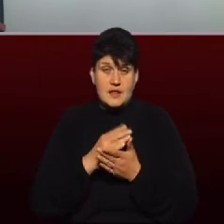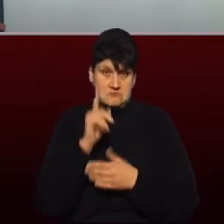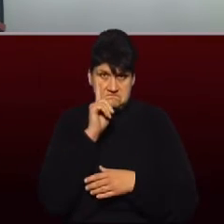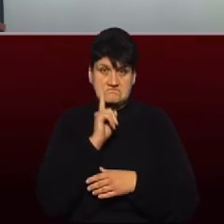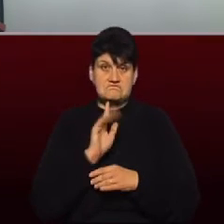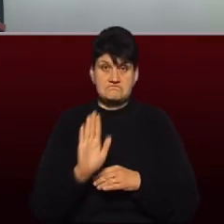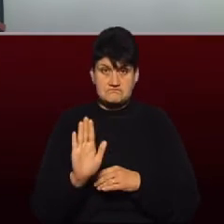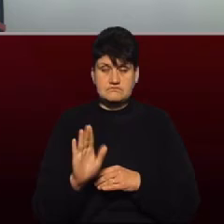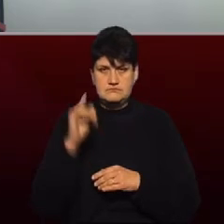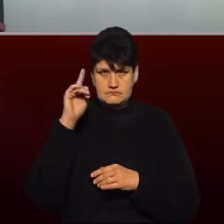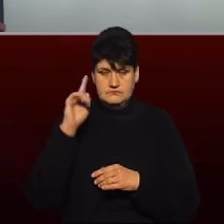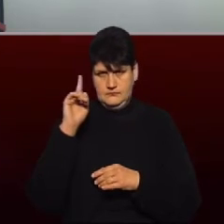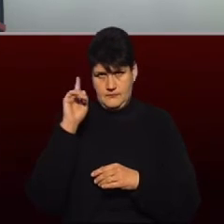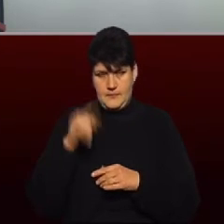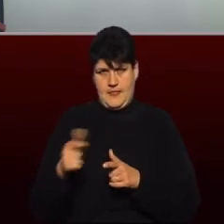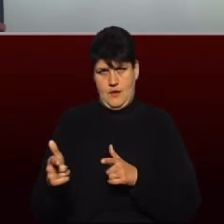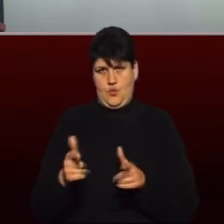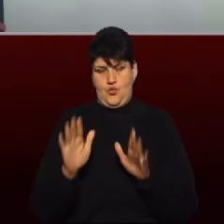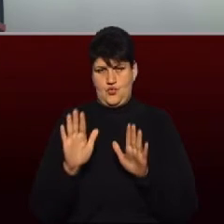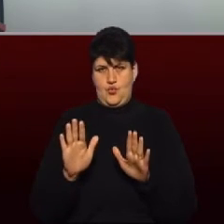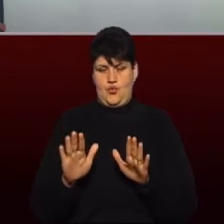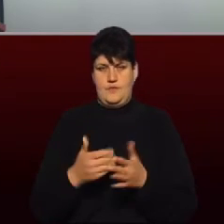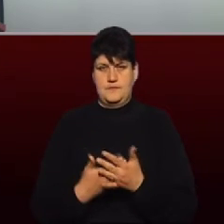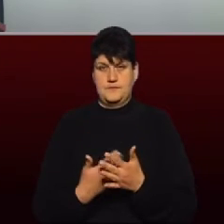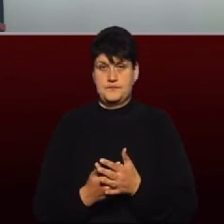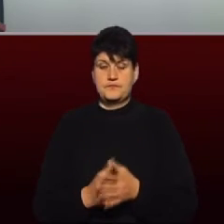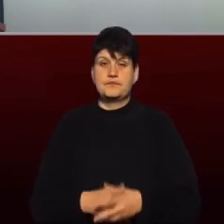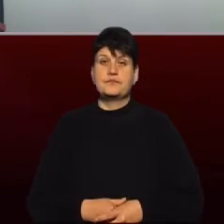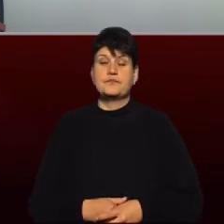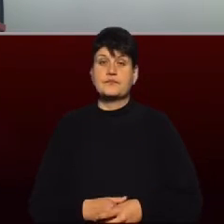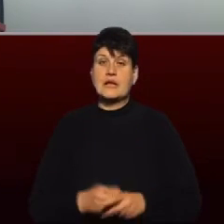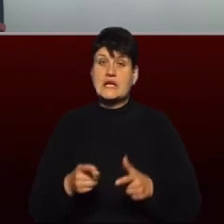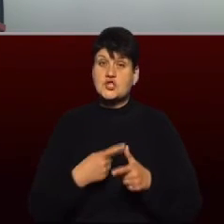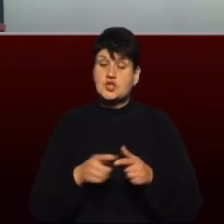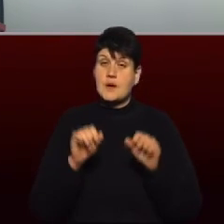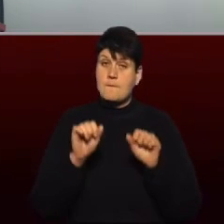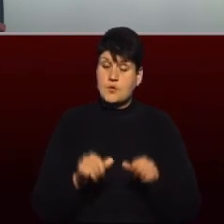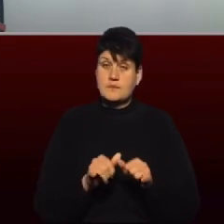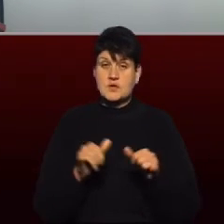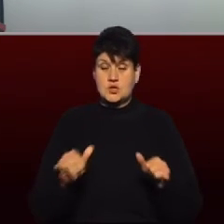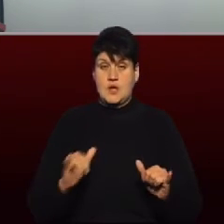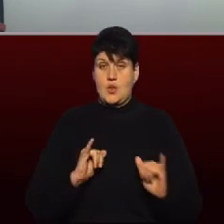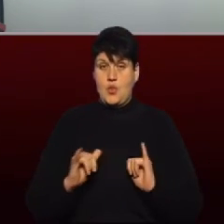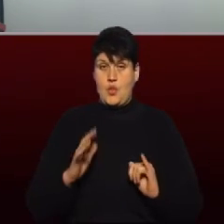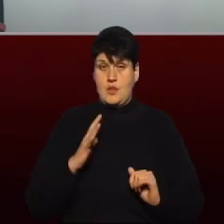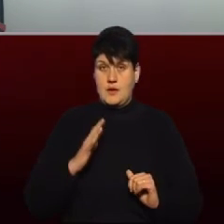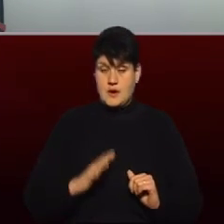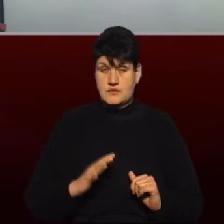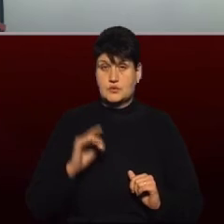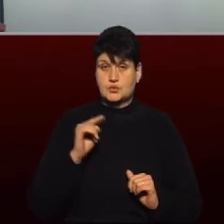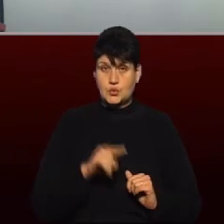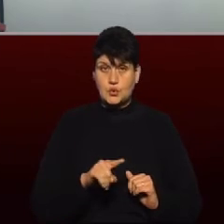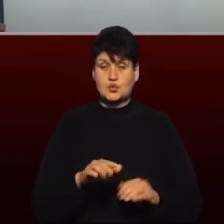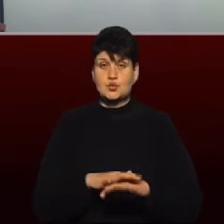готовою моделлю поведінки уже. Чи може зрости толерантність сама по собі, в силу того, що суспільство розвивається, стає